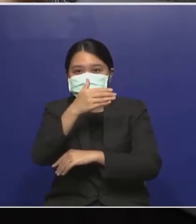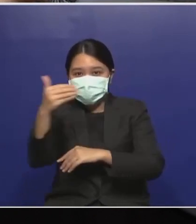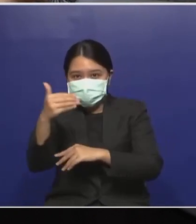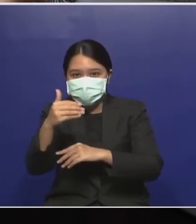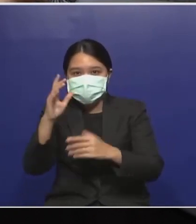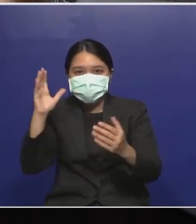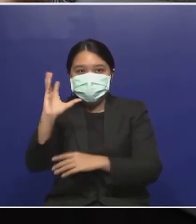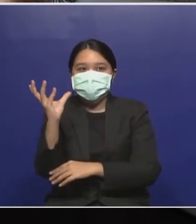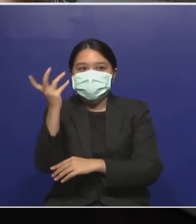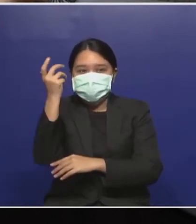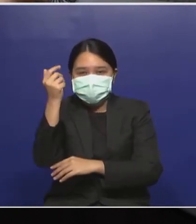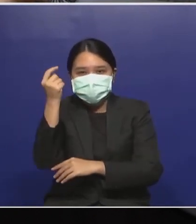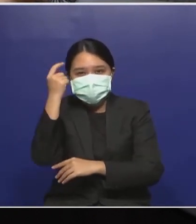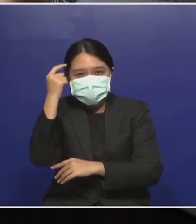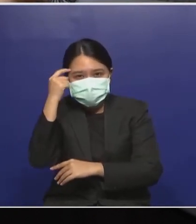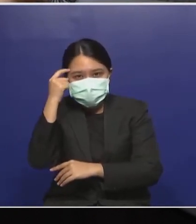างตกขอบเวธี